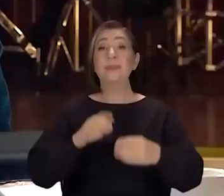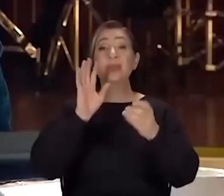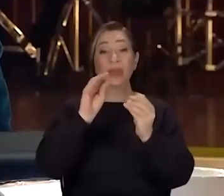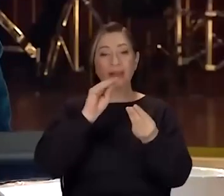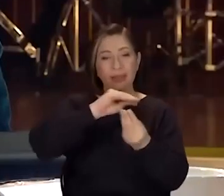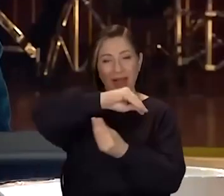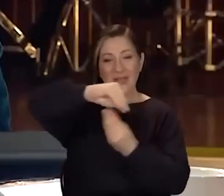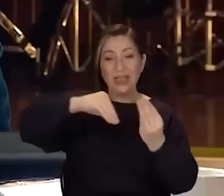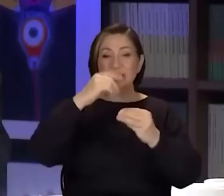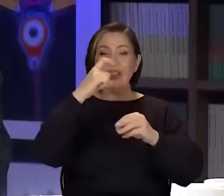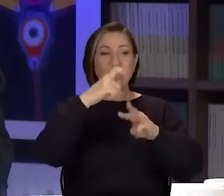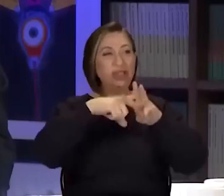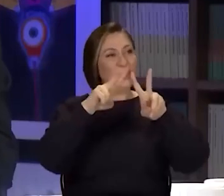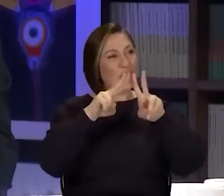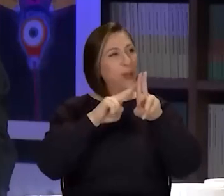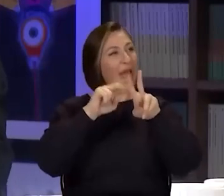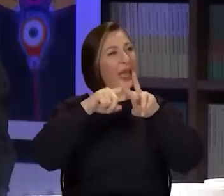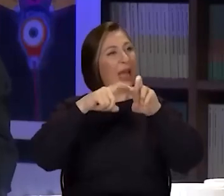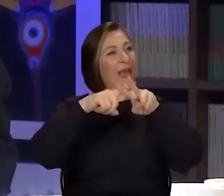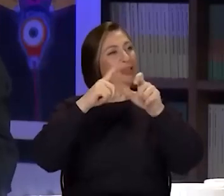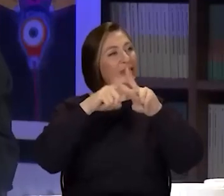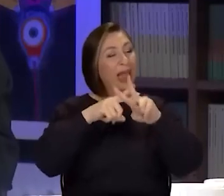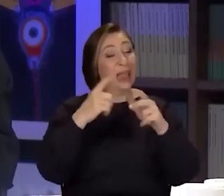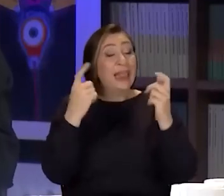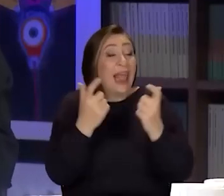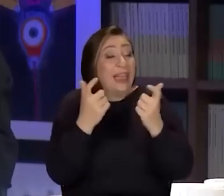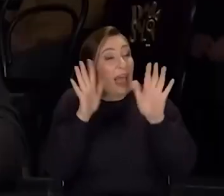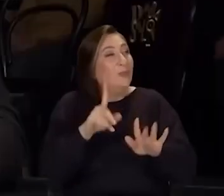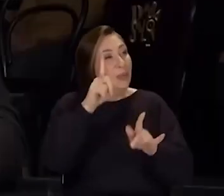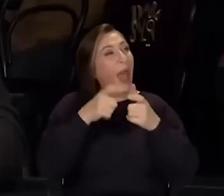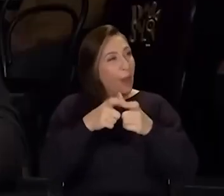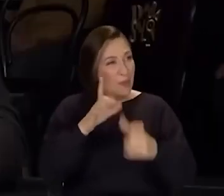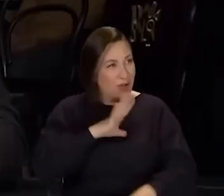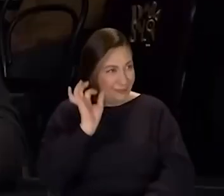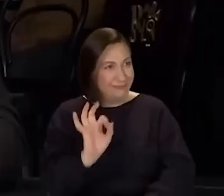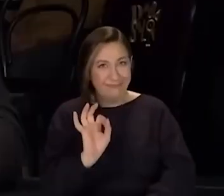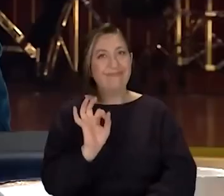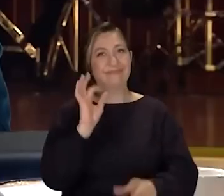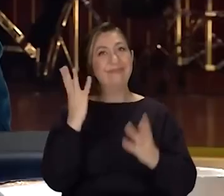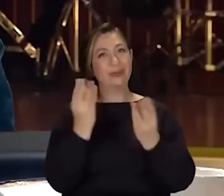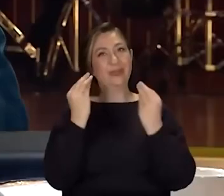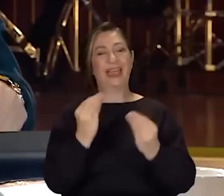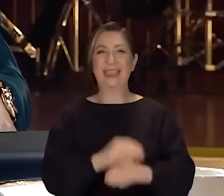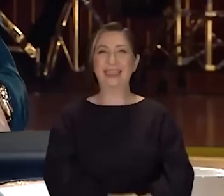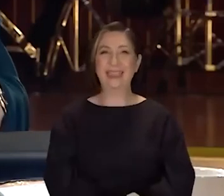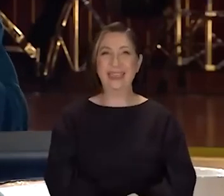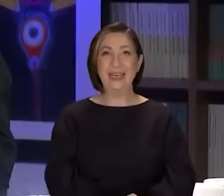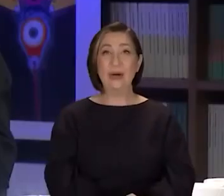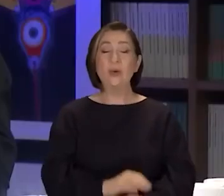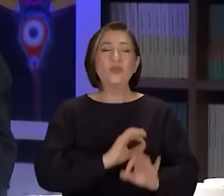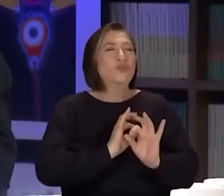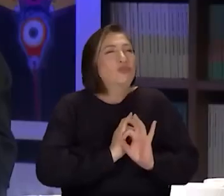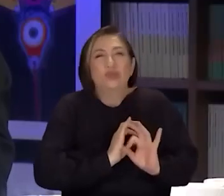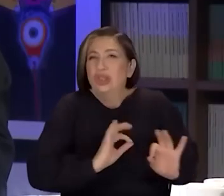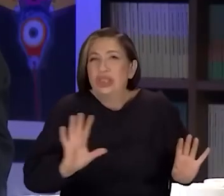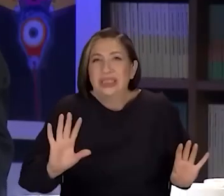daim olsun. Cem Karaca'nın öyle bir albümü var değil mi? Nerede kalmıştık? Aynen. Aa, evet. Aynen. Tabii. Aynen. Yani ne güzeldir. Muazzamdı